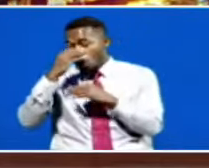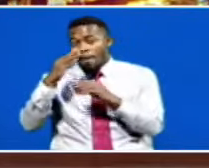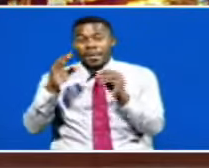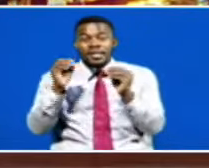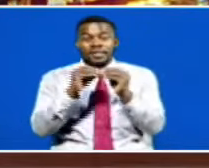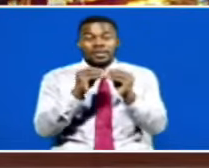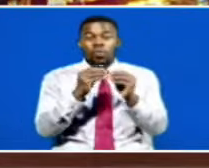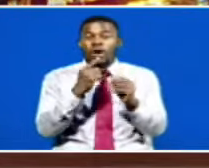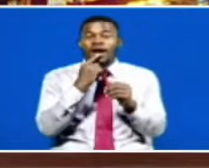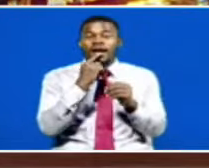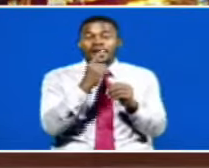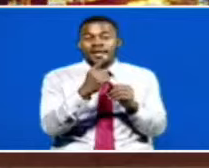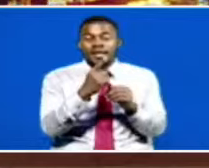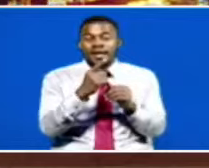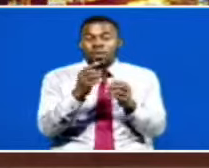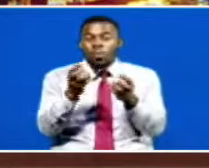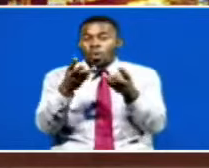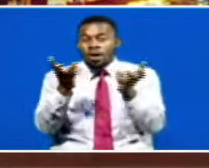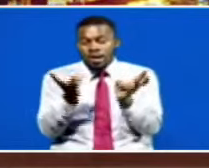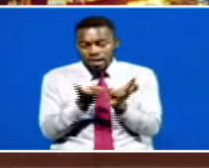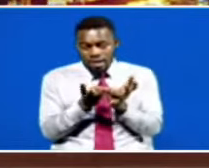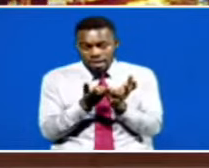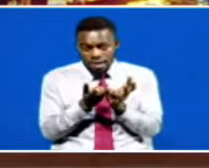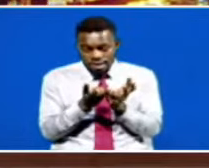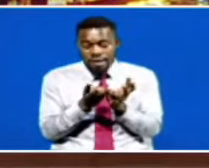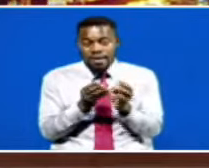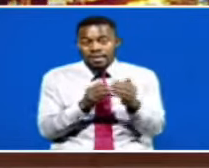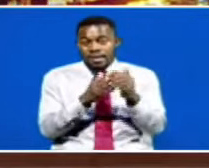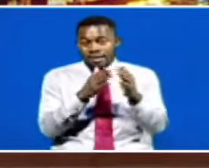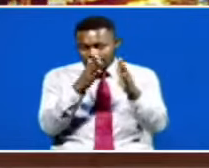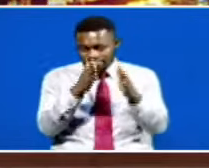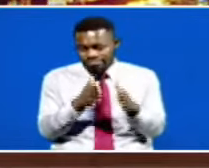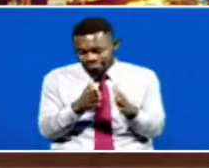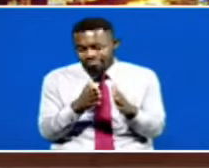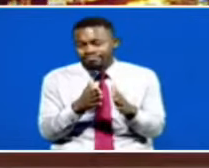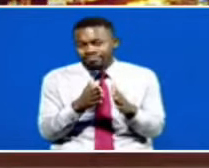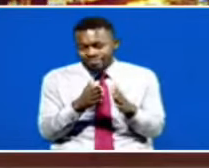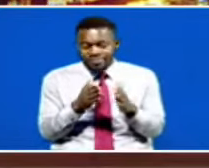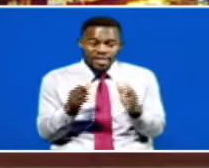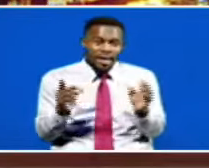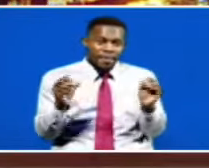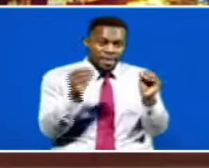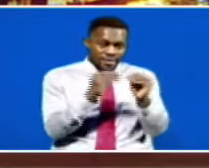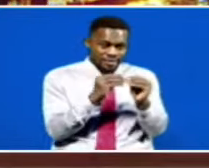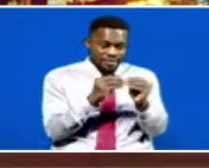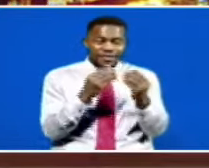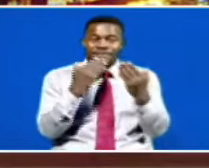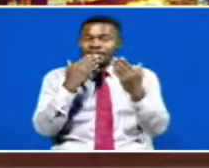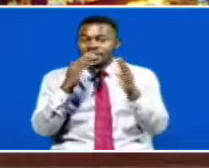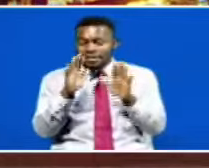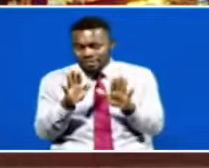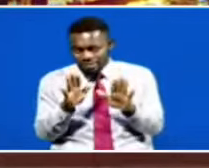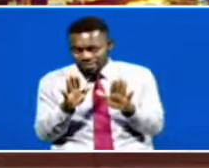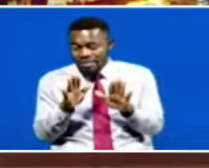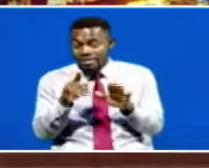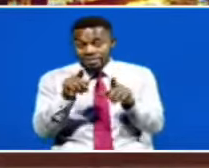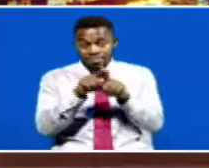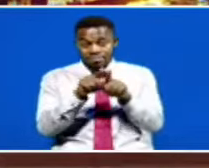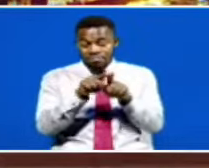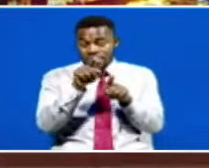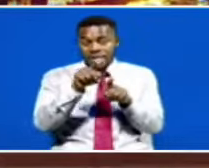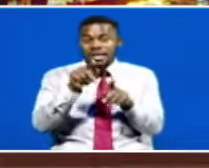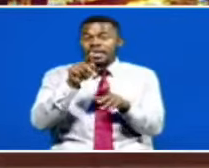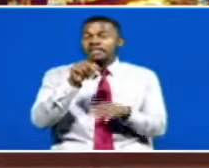waliochaguliwa kwenye chama hicho cha Jubilee. Wawakilishi wadi hao walifika chini ya uongozi wa mbunge wa Iala Kanini Kega na mbunge maalum